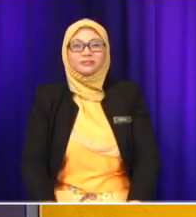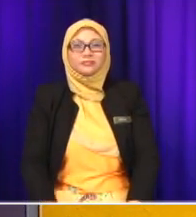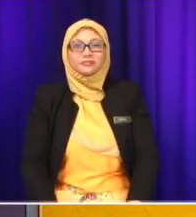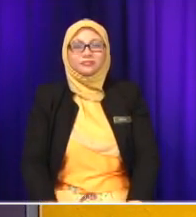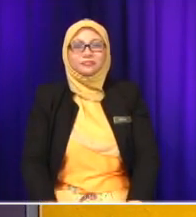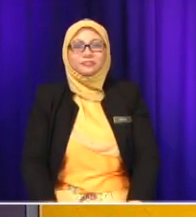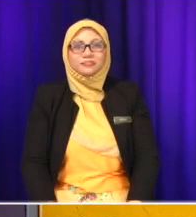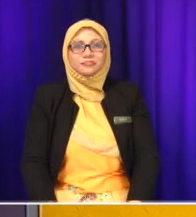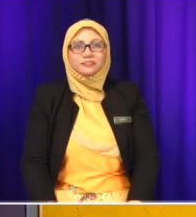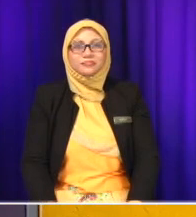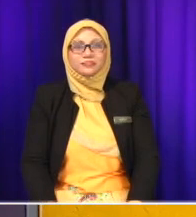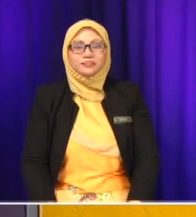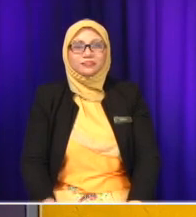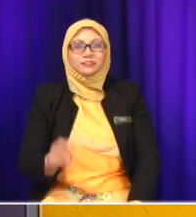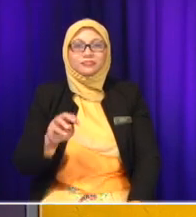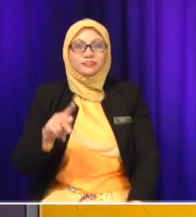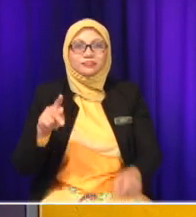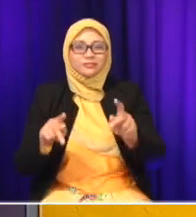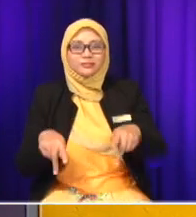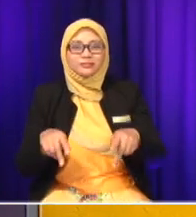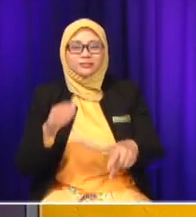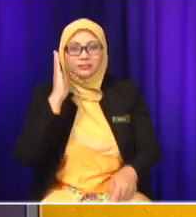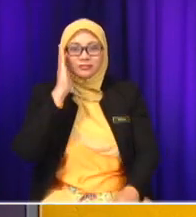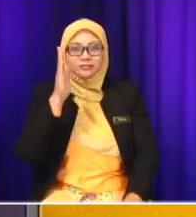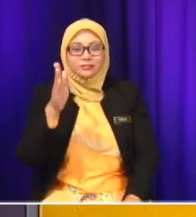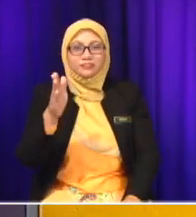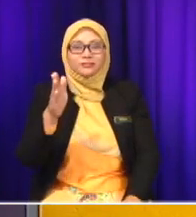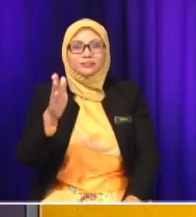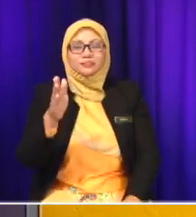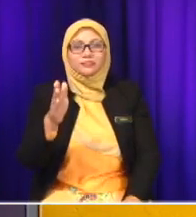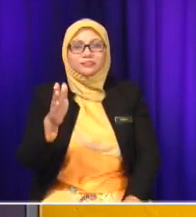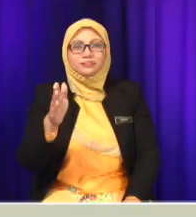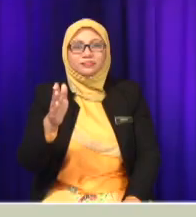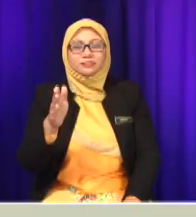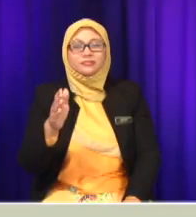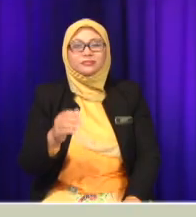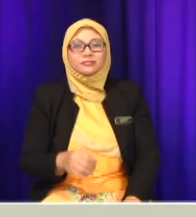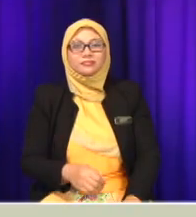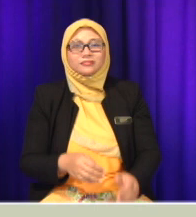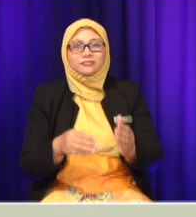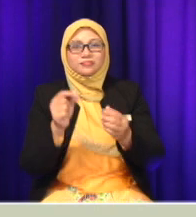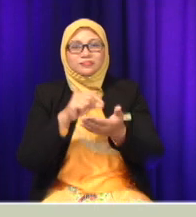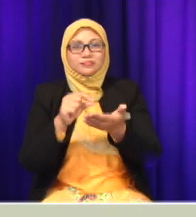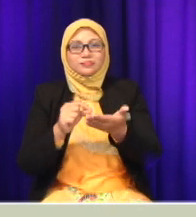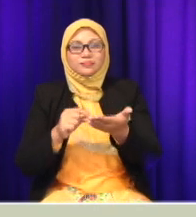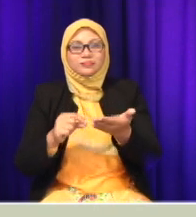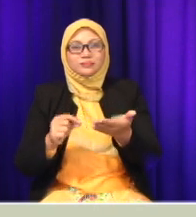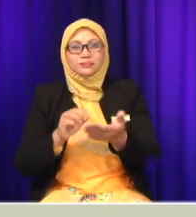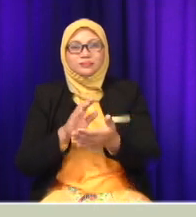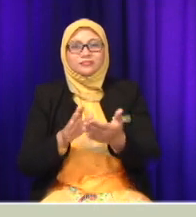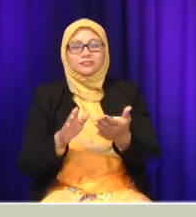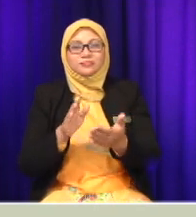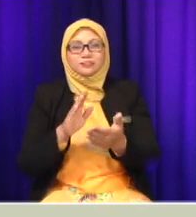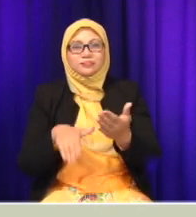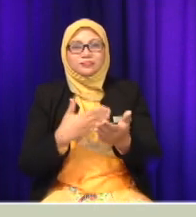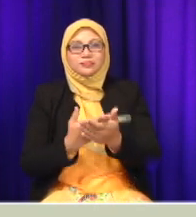akan menyenaraikan ataupun mengambil alatan daripada kita punya ST untuk kita lakukan kerja rawat jadi